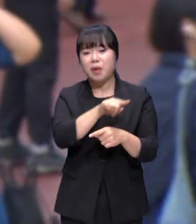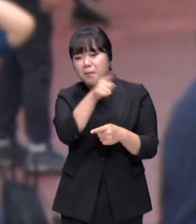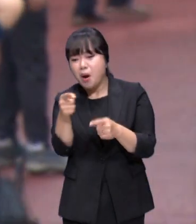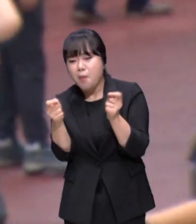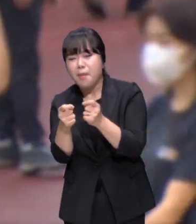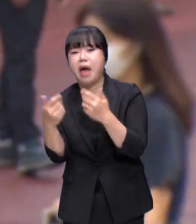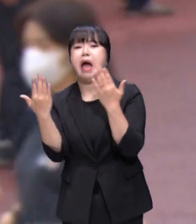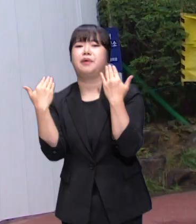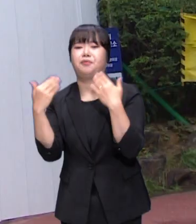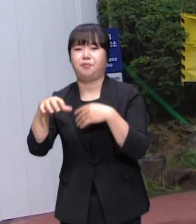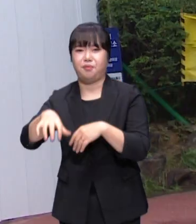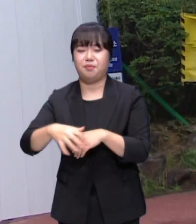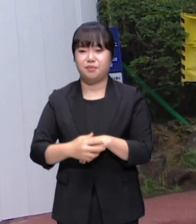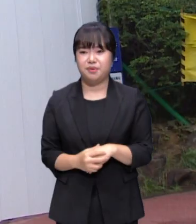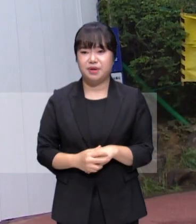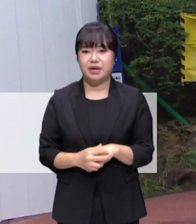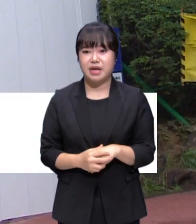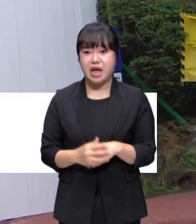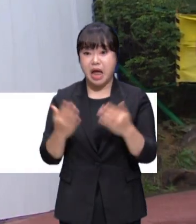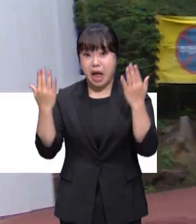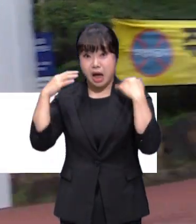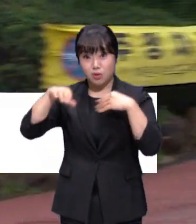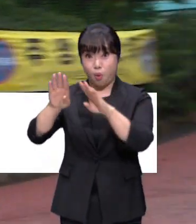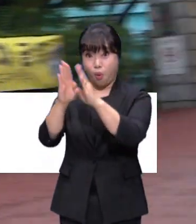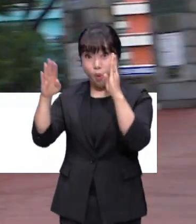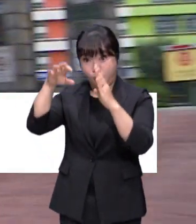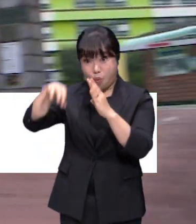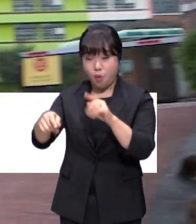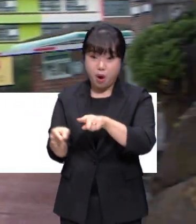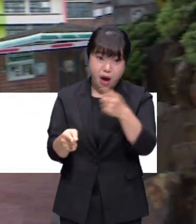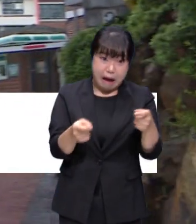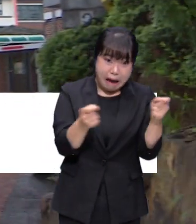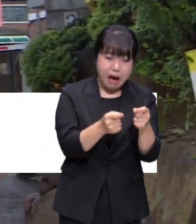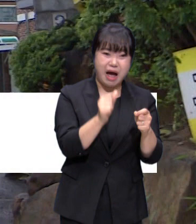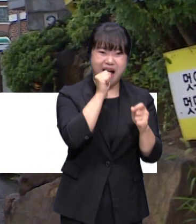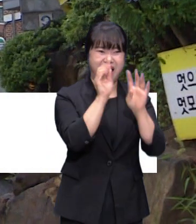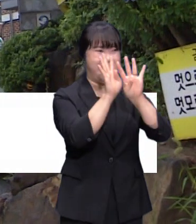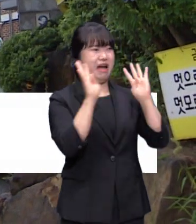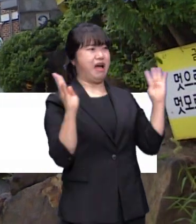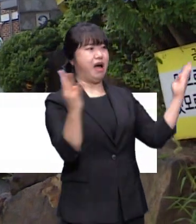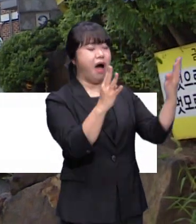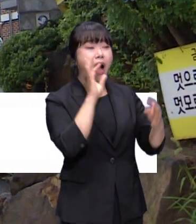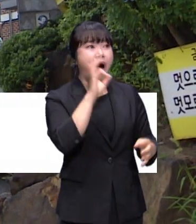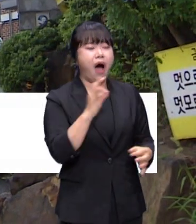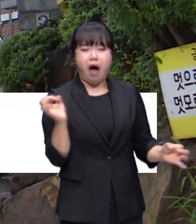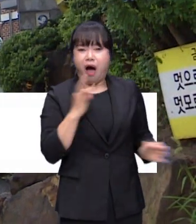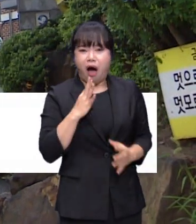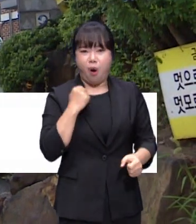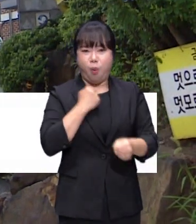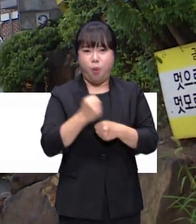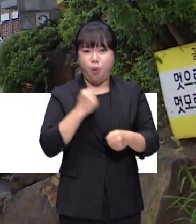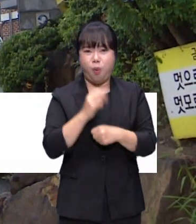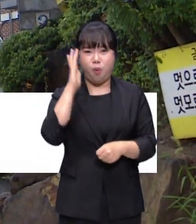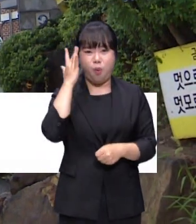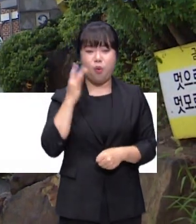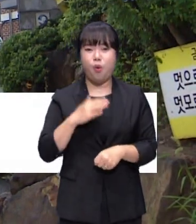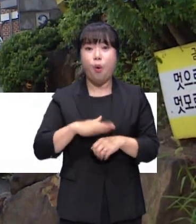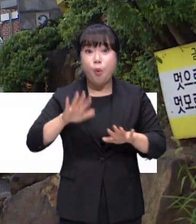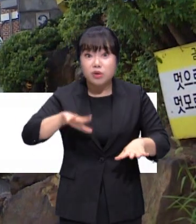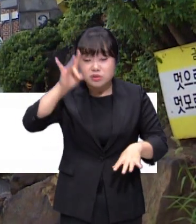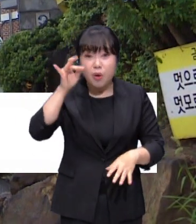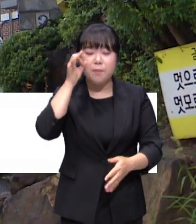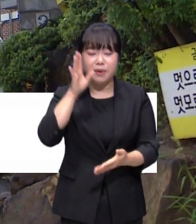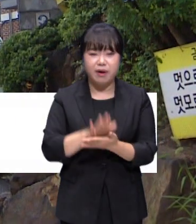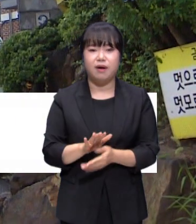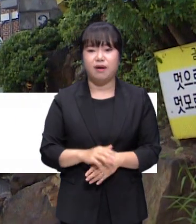모습입니다. 학교 바로 정문 앞에 저렇게 펜스가 이렇게 가까이 쳐져 있는지 몰랐고 저렇게까지 나와 있는 거는 저희 오늘 지금